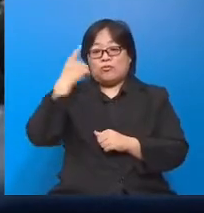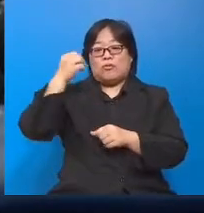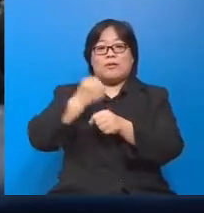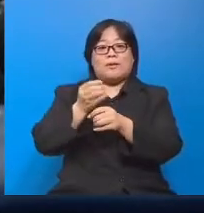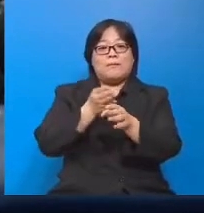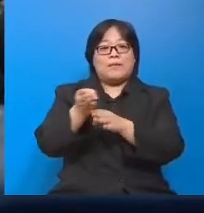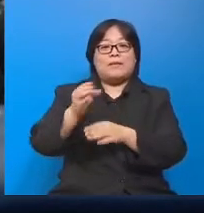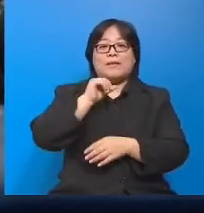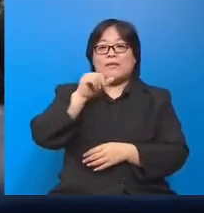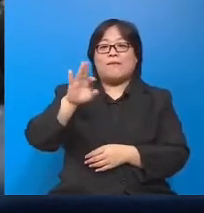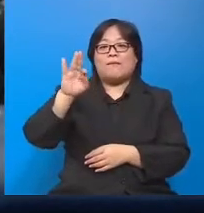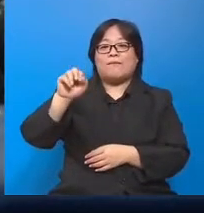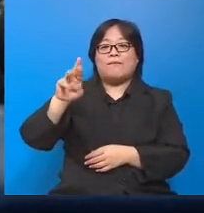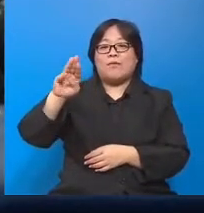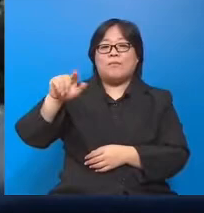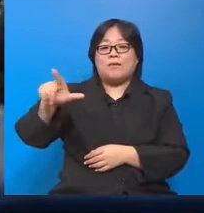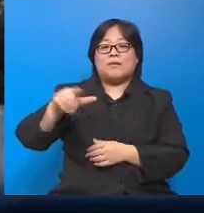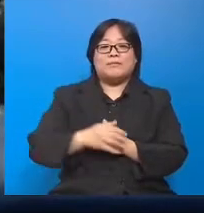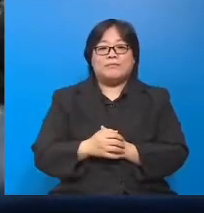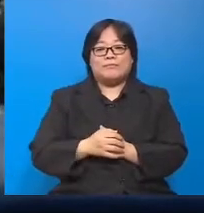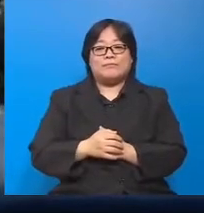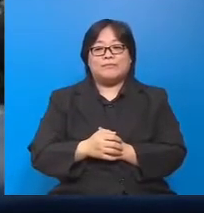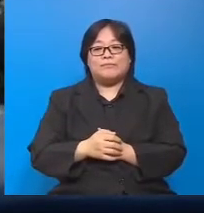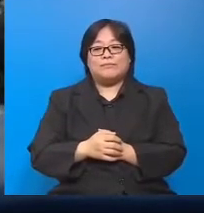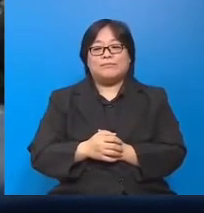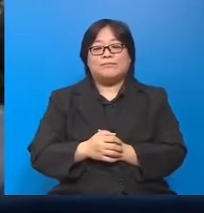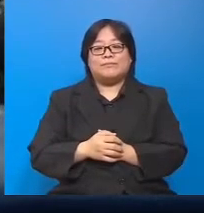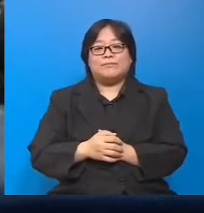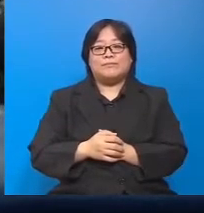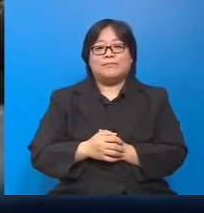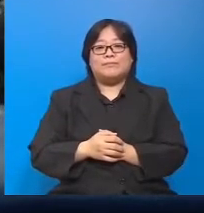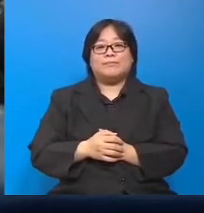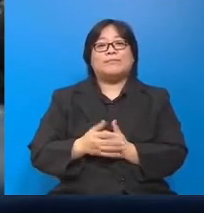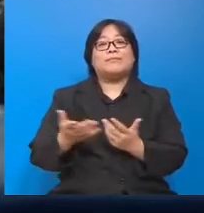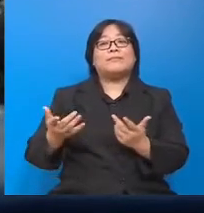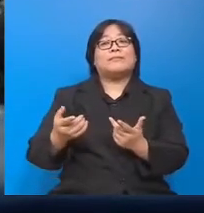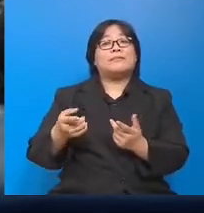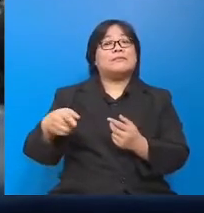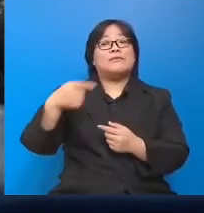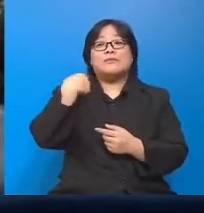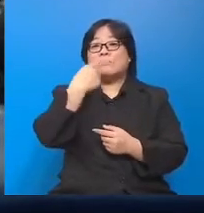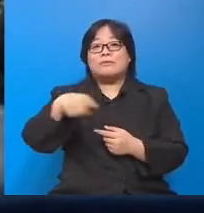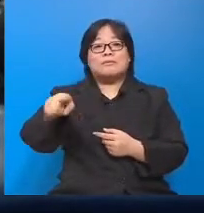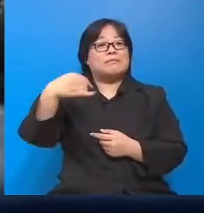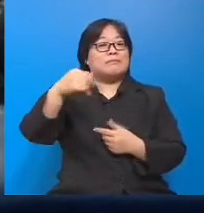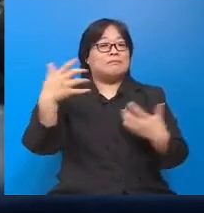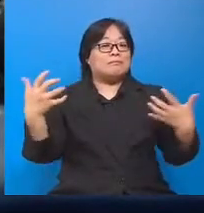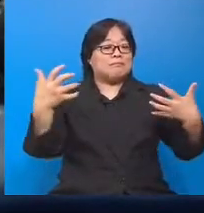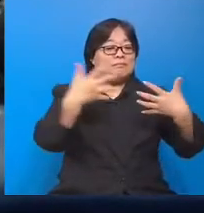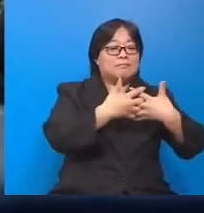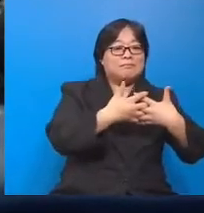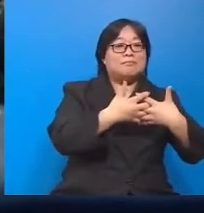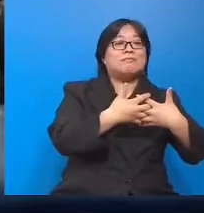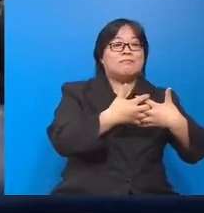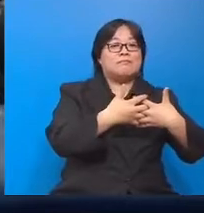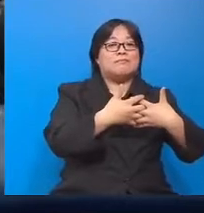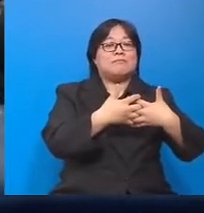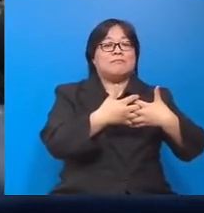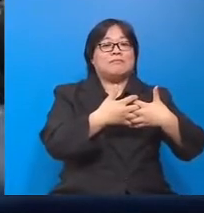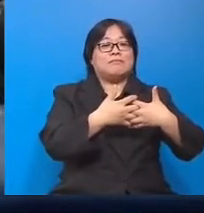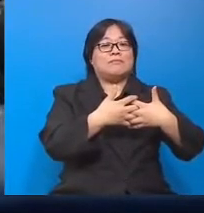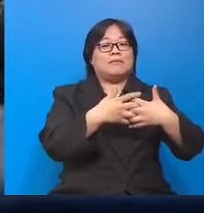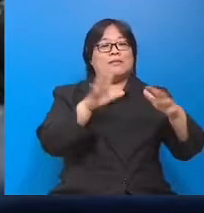mau Mal bahwa Bang siapa yang tidak edab ataupun edop ataupun Embrace